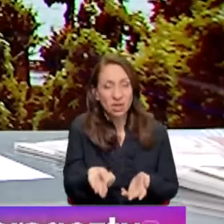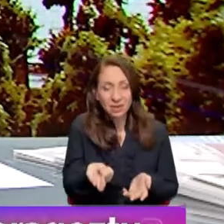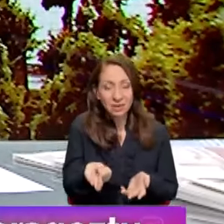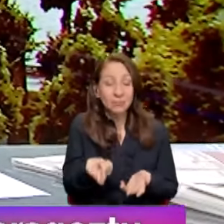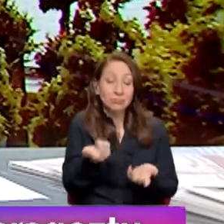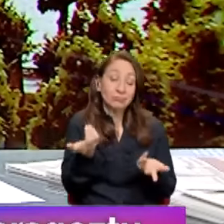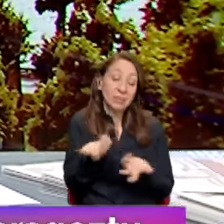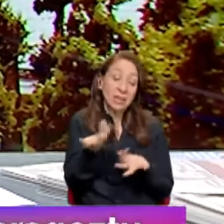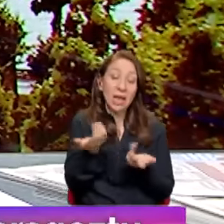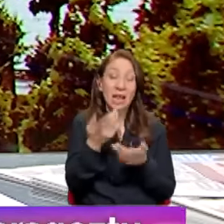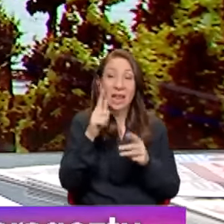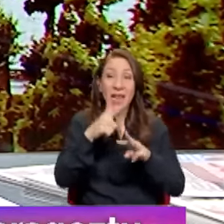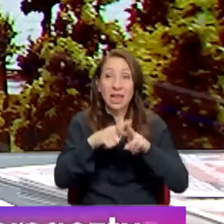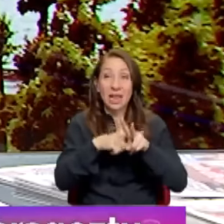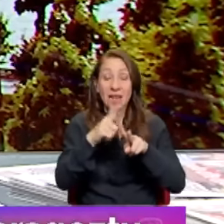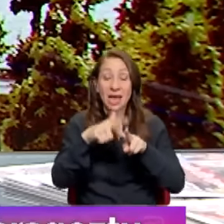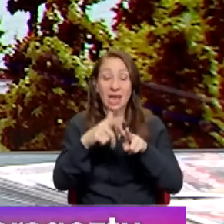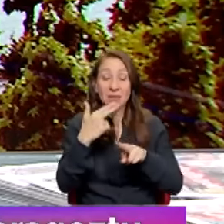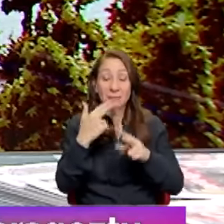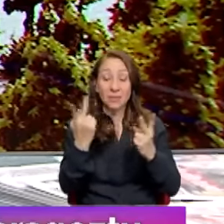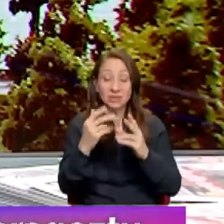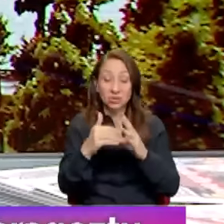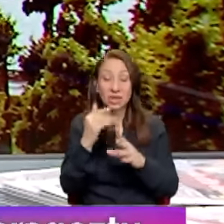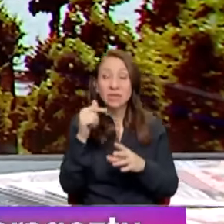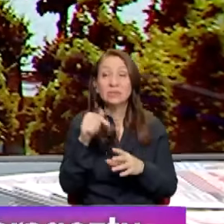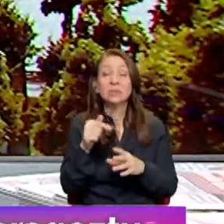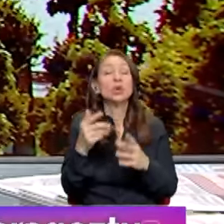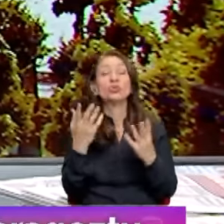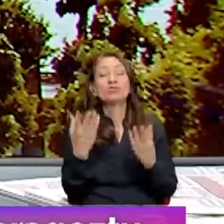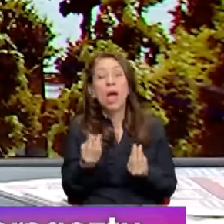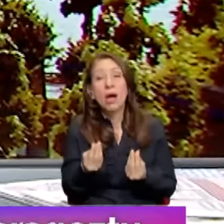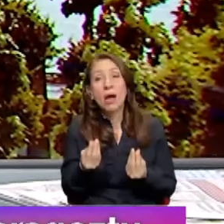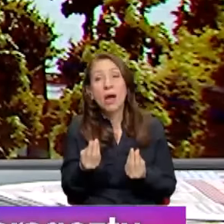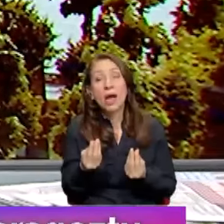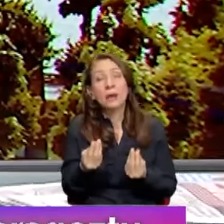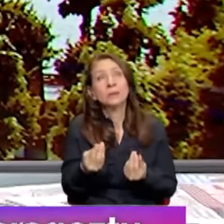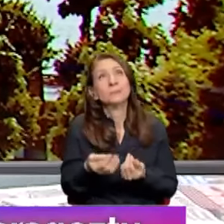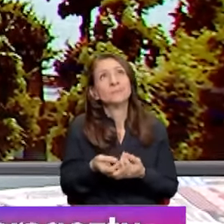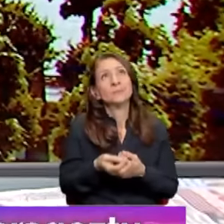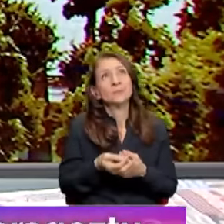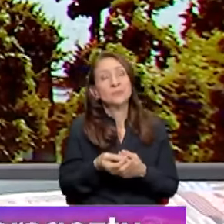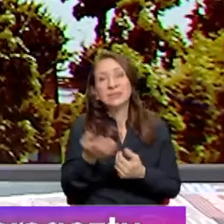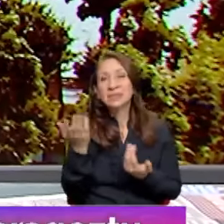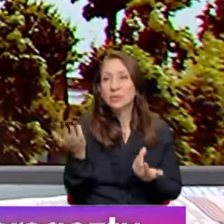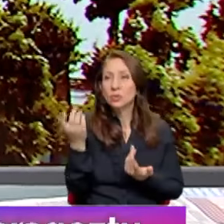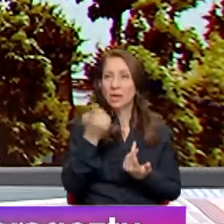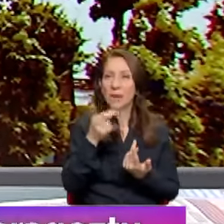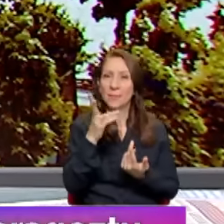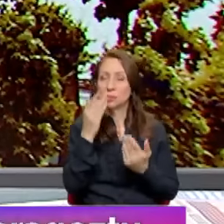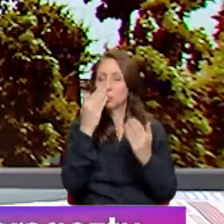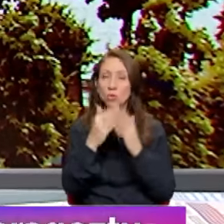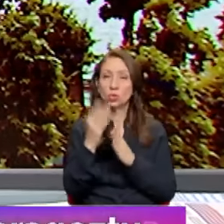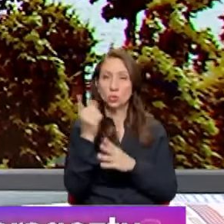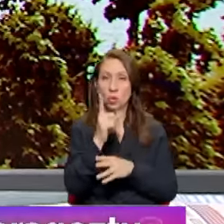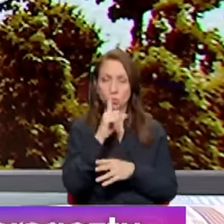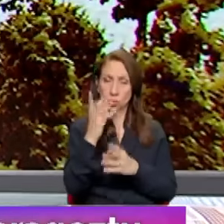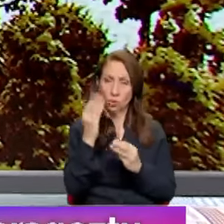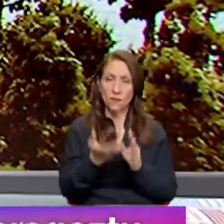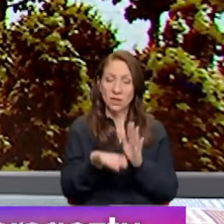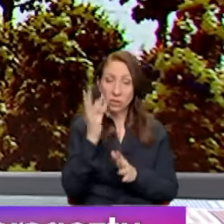diyor mesela Leyla Hanım gönderdiği mesajla Şimdi ne olacak zaten % 25'i uyulmuyor % 1100i gördük